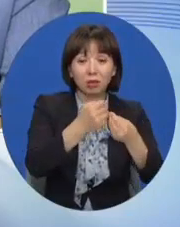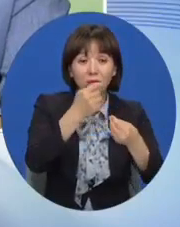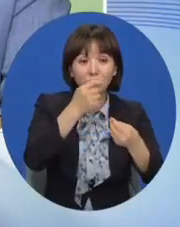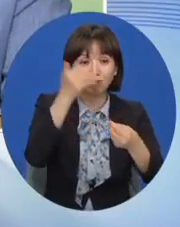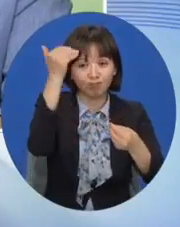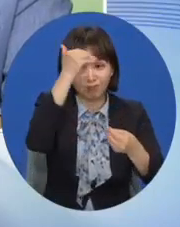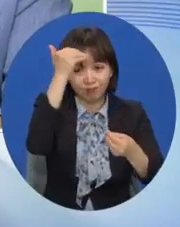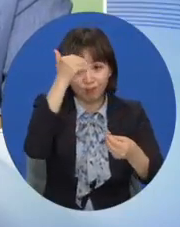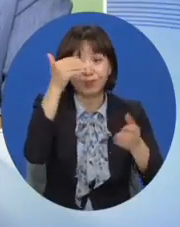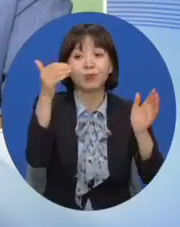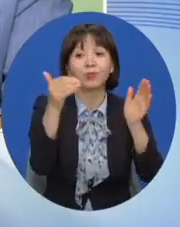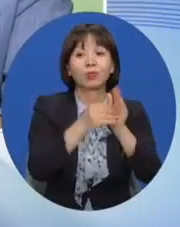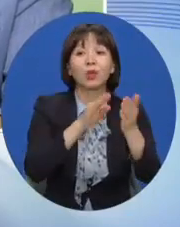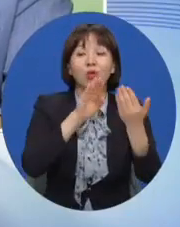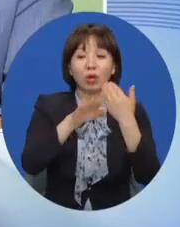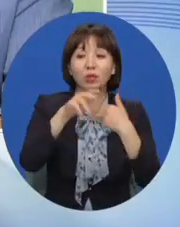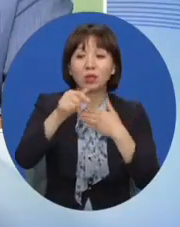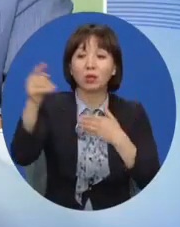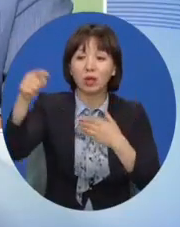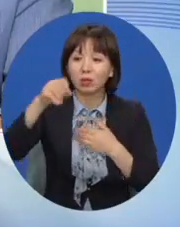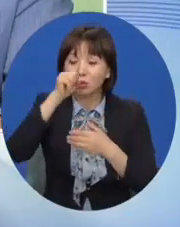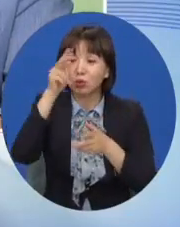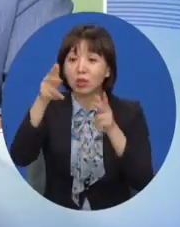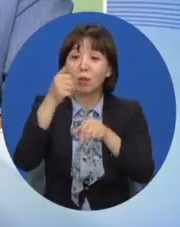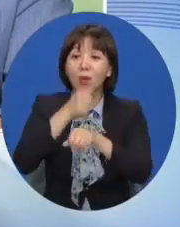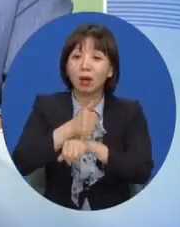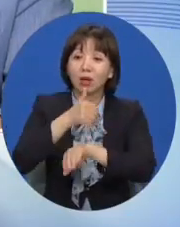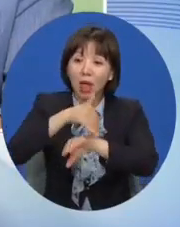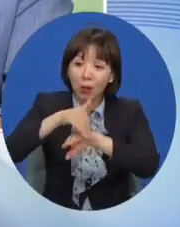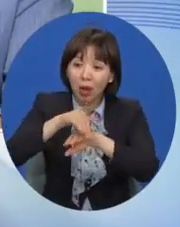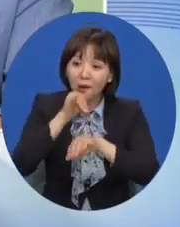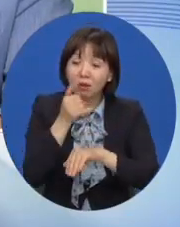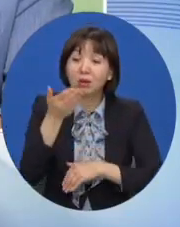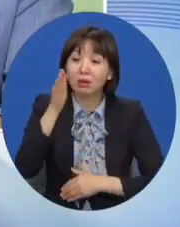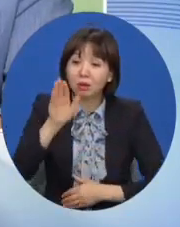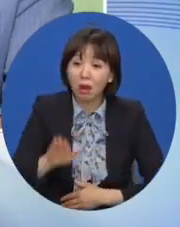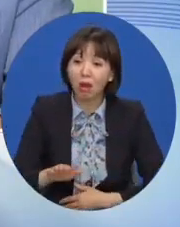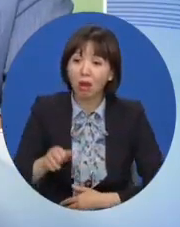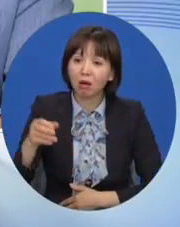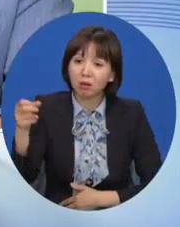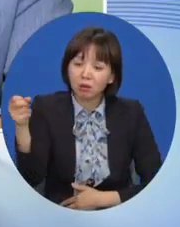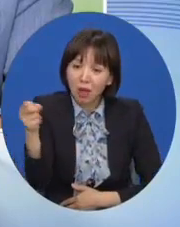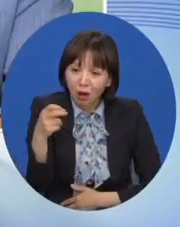해서 우리가 좋은 사업을 하려고 하는데 어떻게 자꾸만